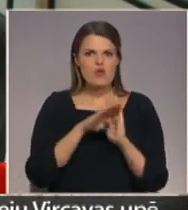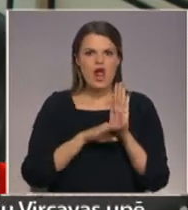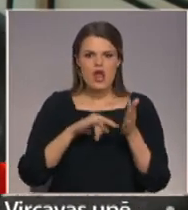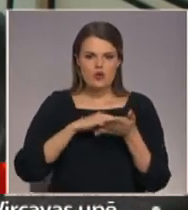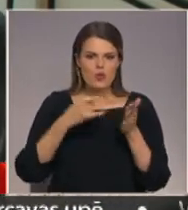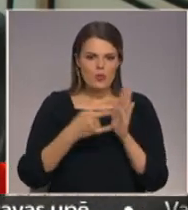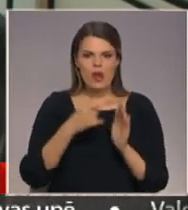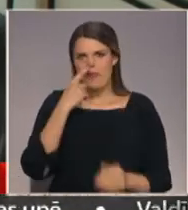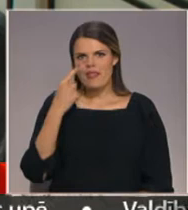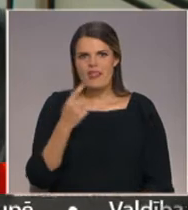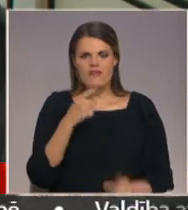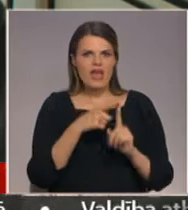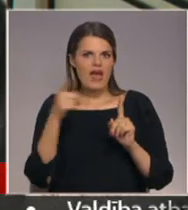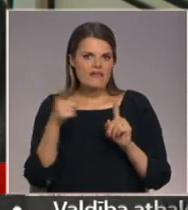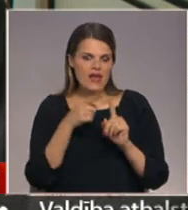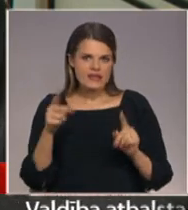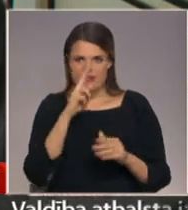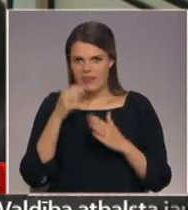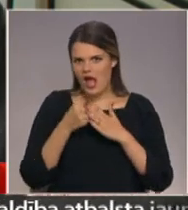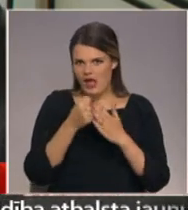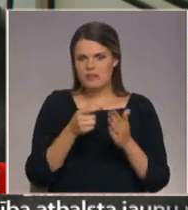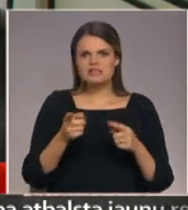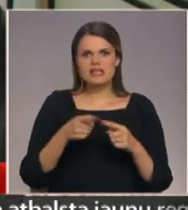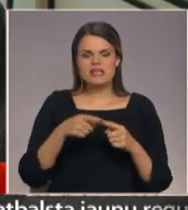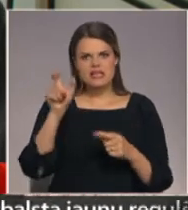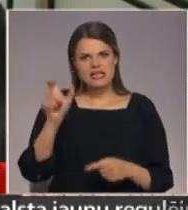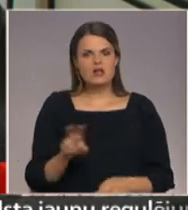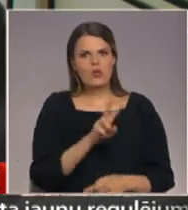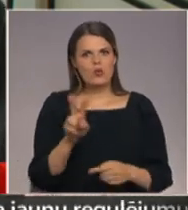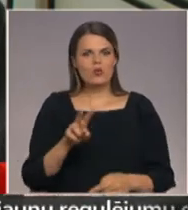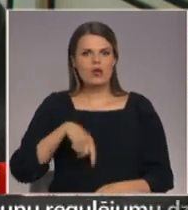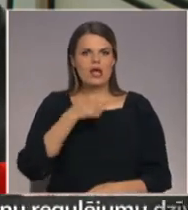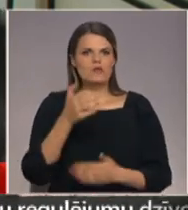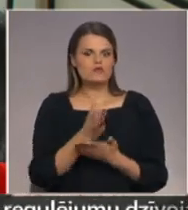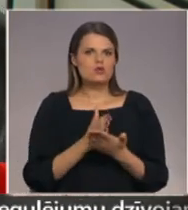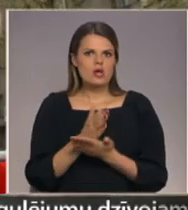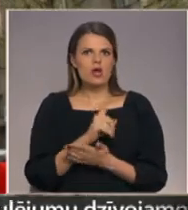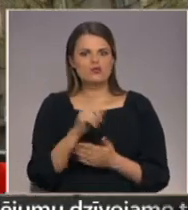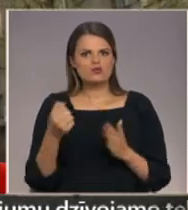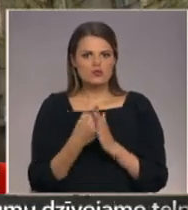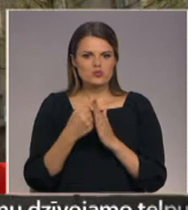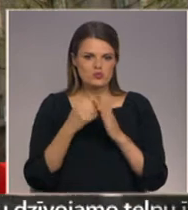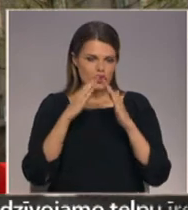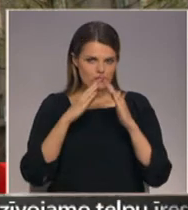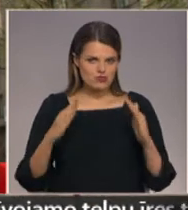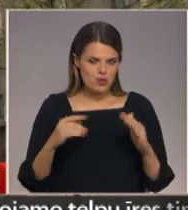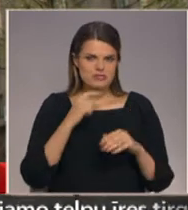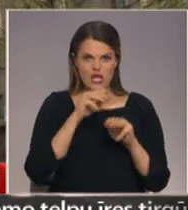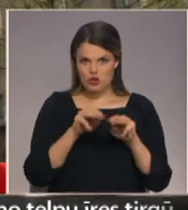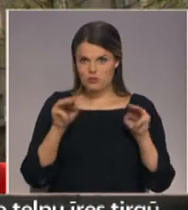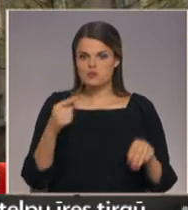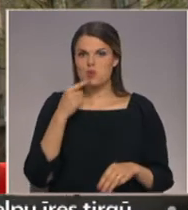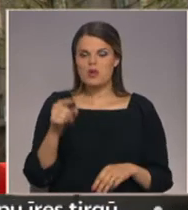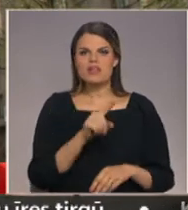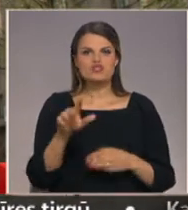projekts neviena rindiņa neatbalsta īrniekus, kuri ar gadiem ir uzturējuši māju. Ekonomikas ministrijā uzsver,